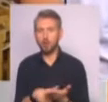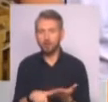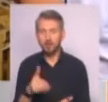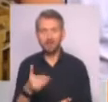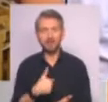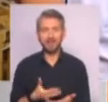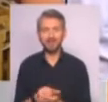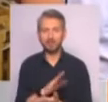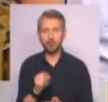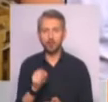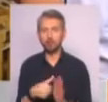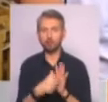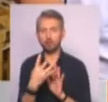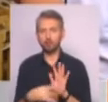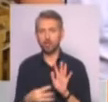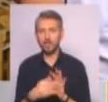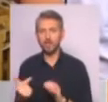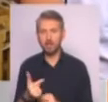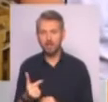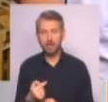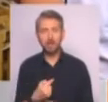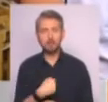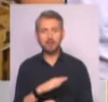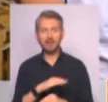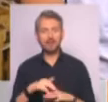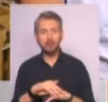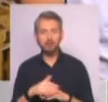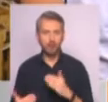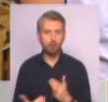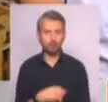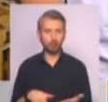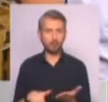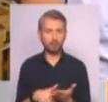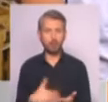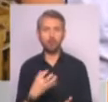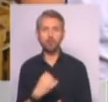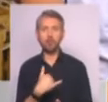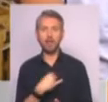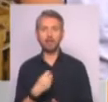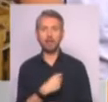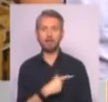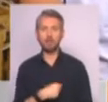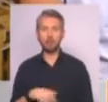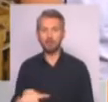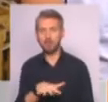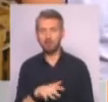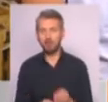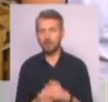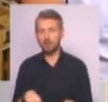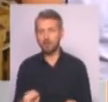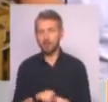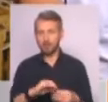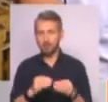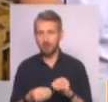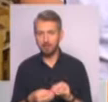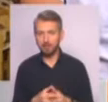не заплачу этих 649 гривен, мне не начислят новые субсидии. Еще у нас на Комсомольском массиве возникли такие